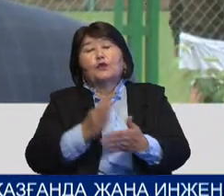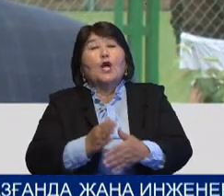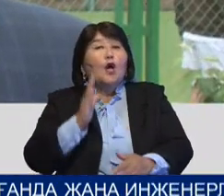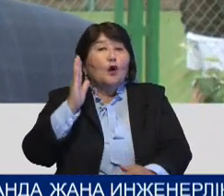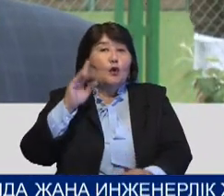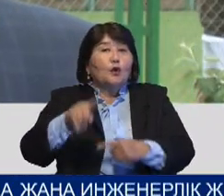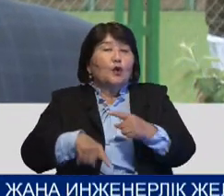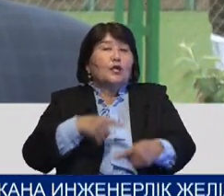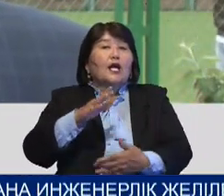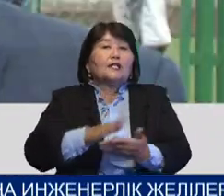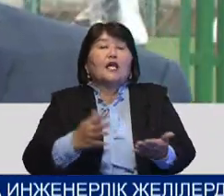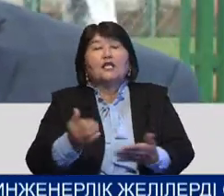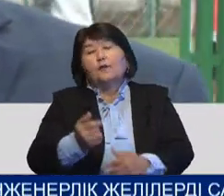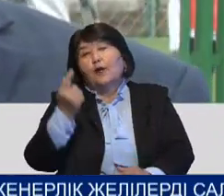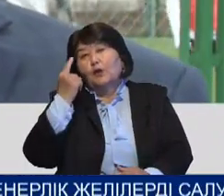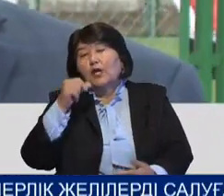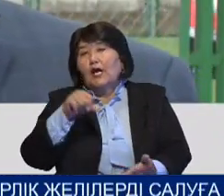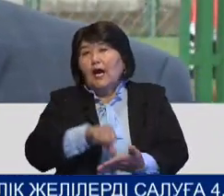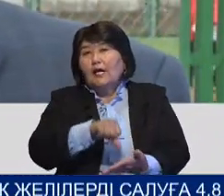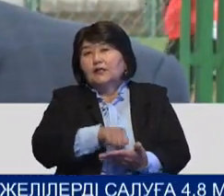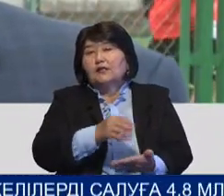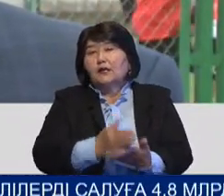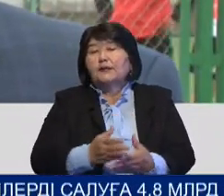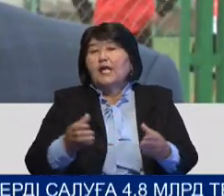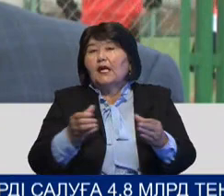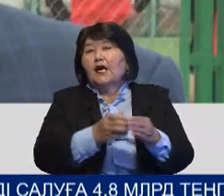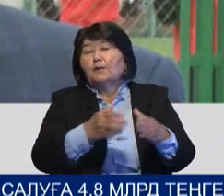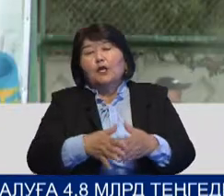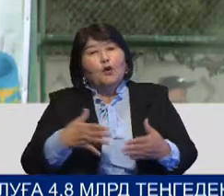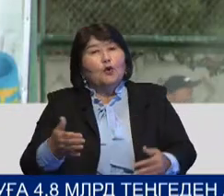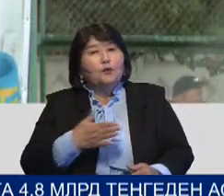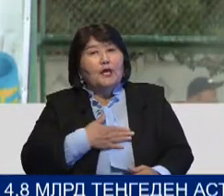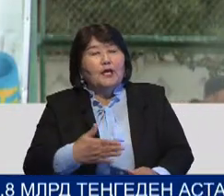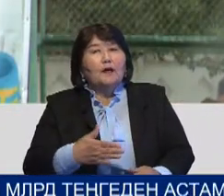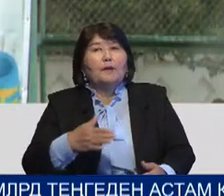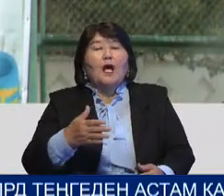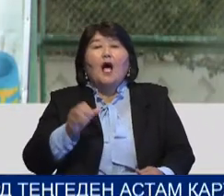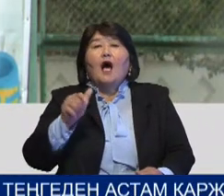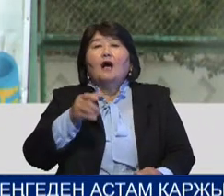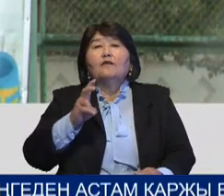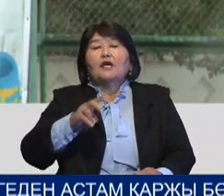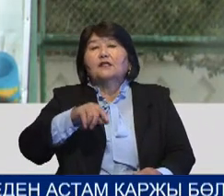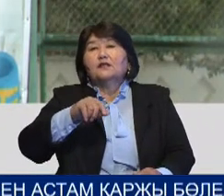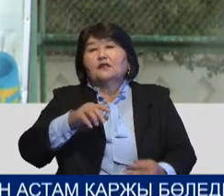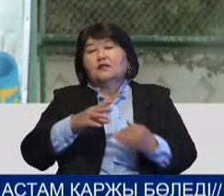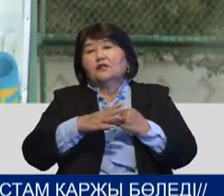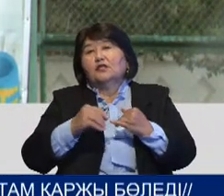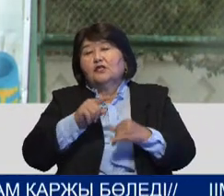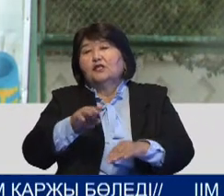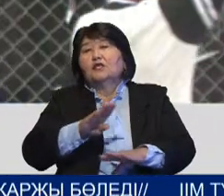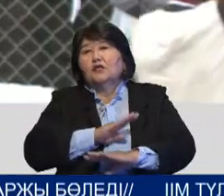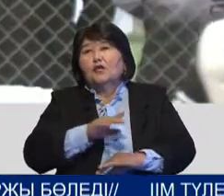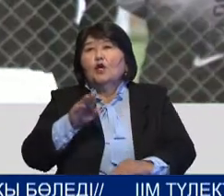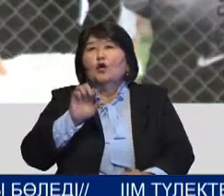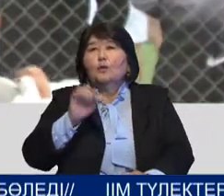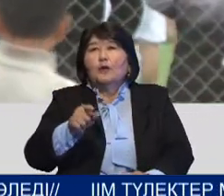қаласа жалғасын табады деп ойлаймыз. Қатысып жатқан командаларға да көп-көп рахмет. Ауған жерінде қайтқанына өкініштіміз. Жұмабай жақсы жігіт